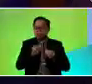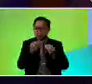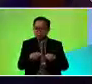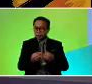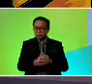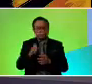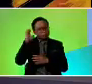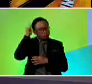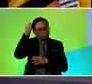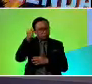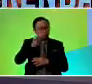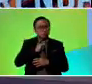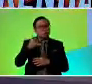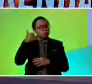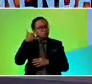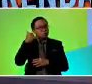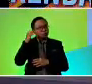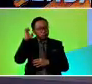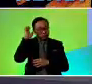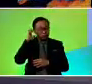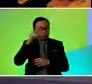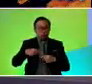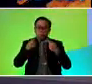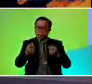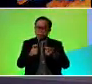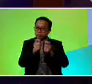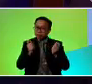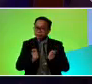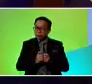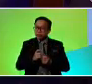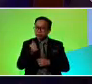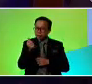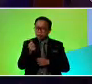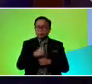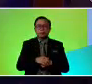kalau begitu isuk saya akan call Ce dan saya akan datang ke tempat lain Alhamdulillah